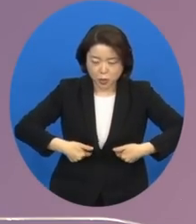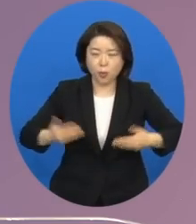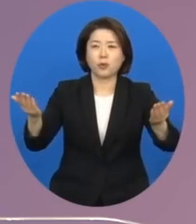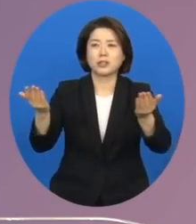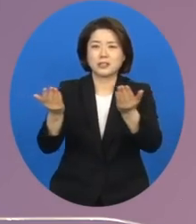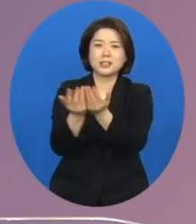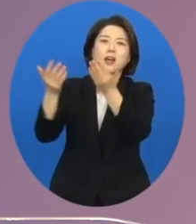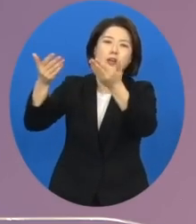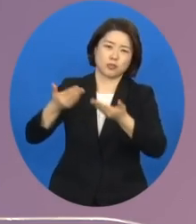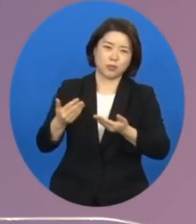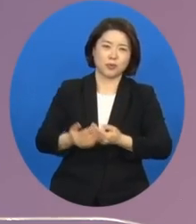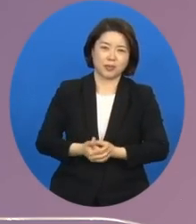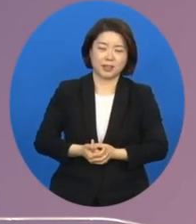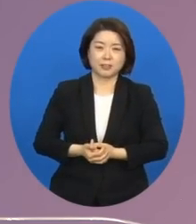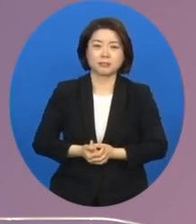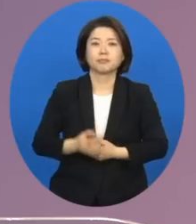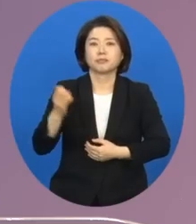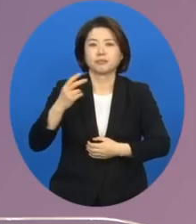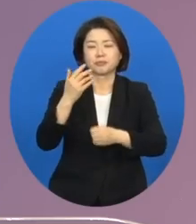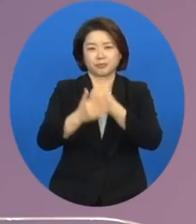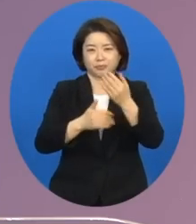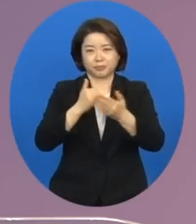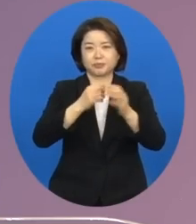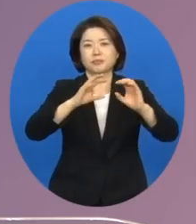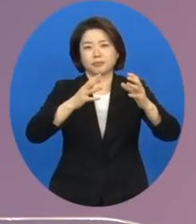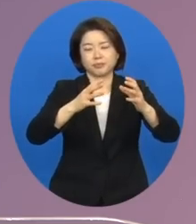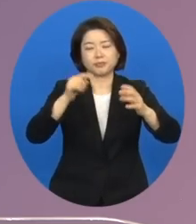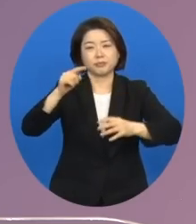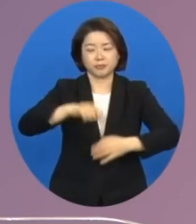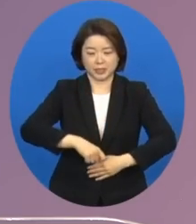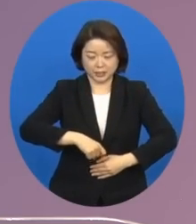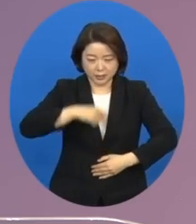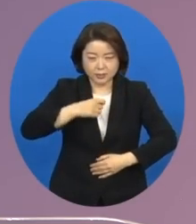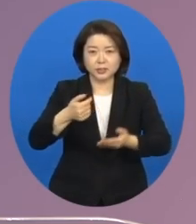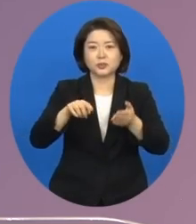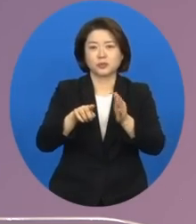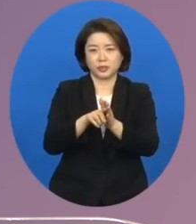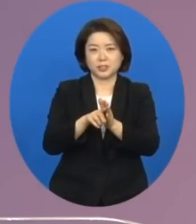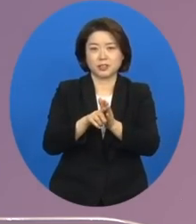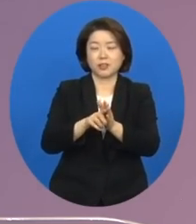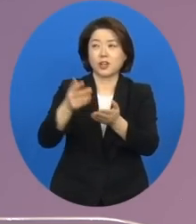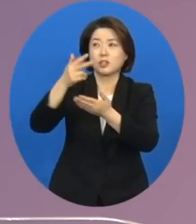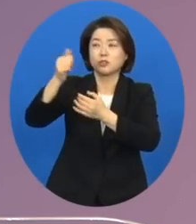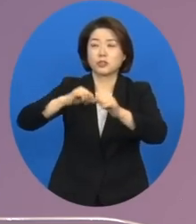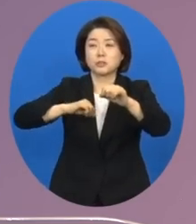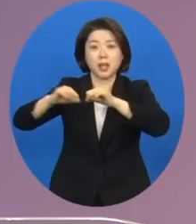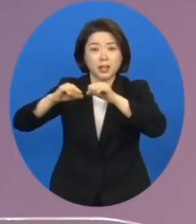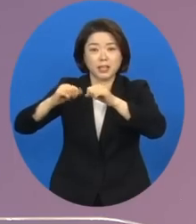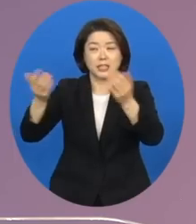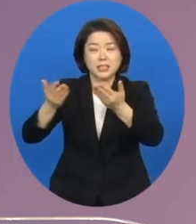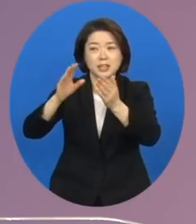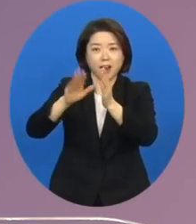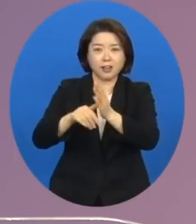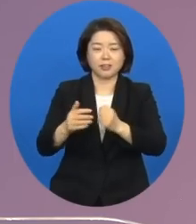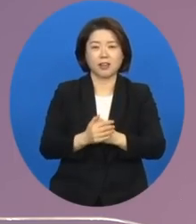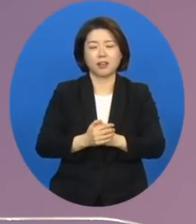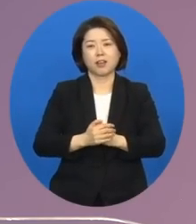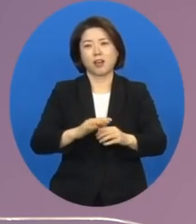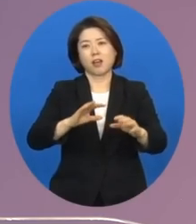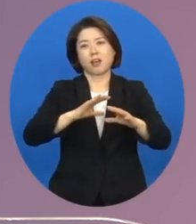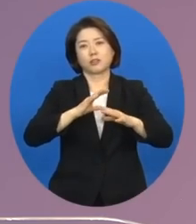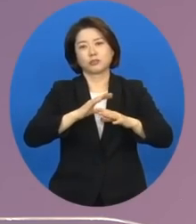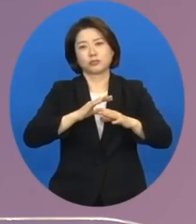그리고 하나님의 나라와 의를 위하여 주의 일을 하는데 있어서 두려움을 없애